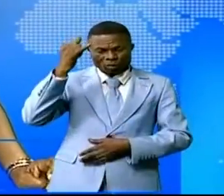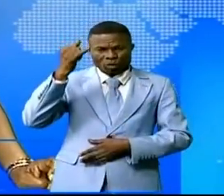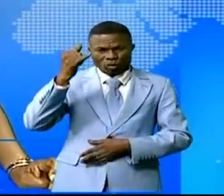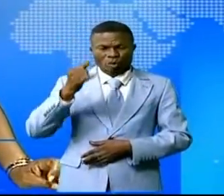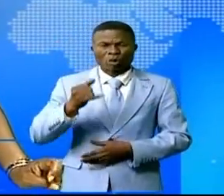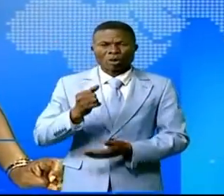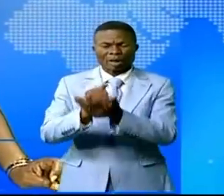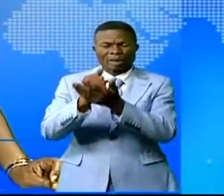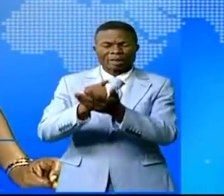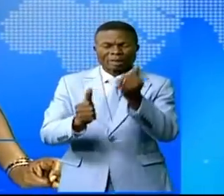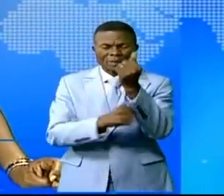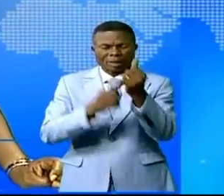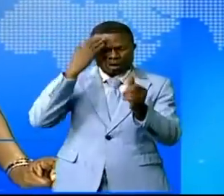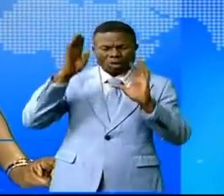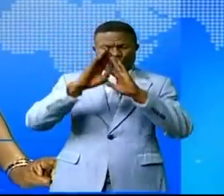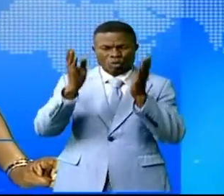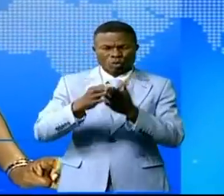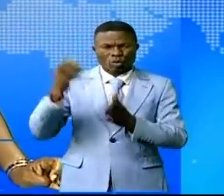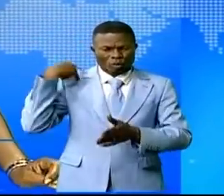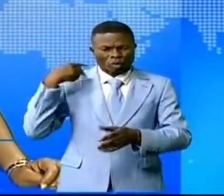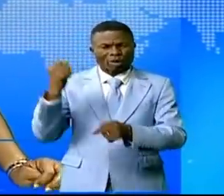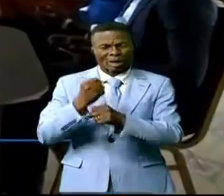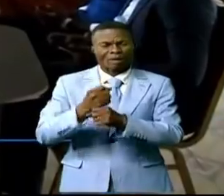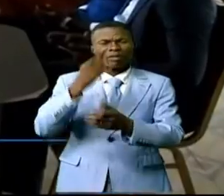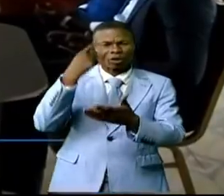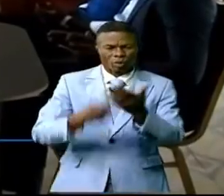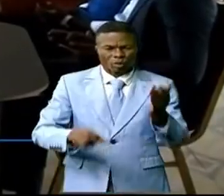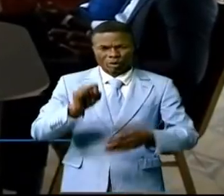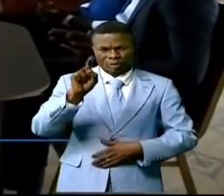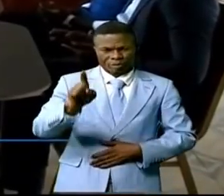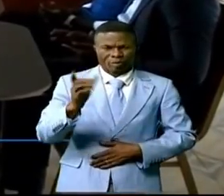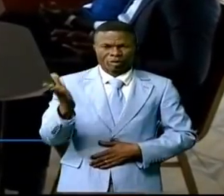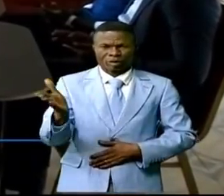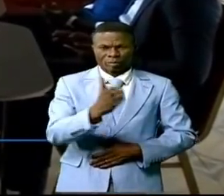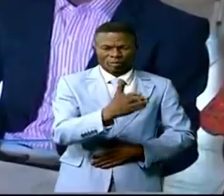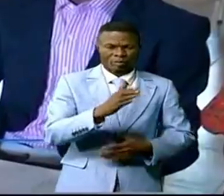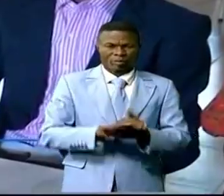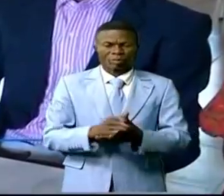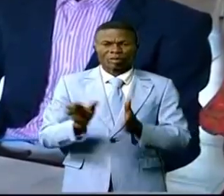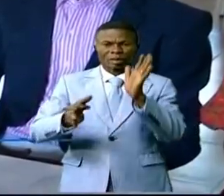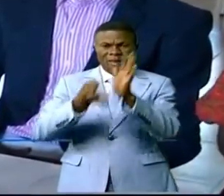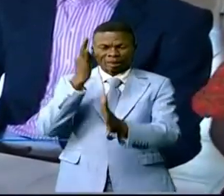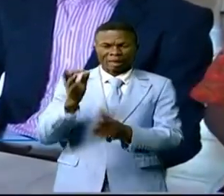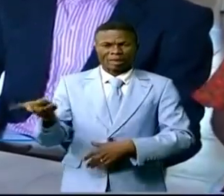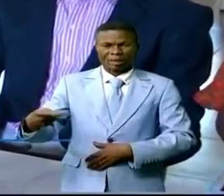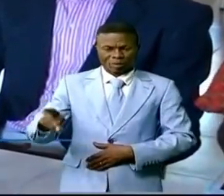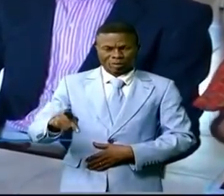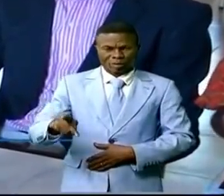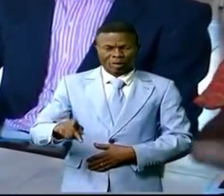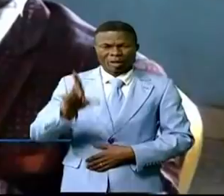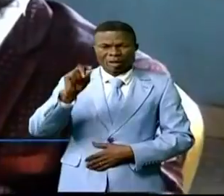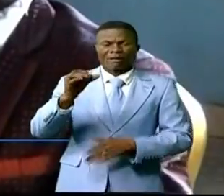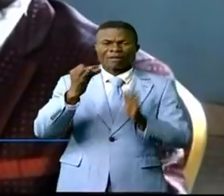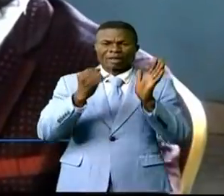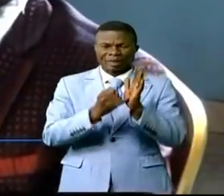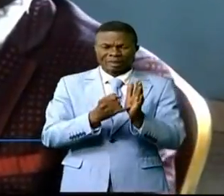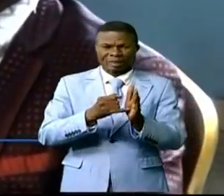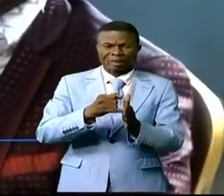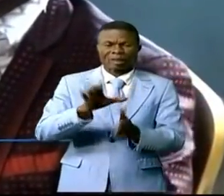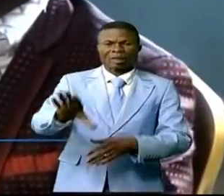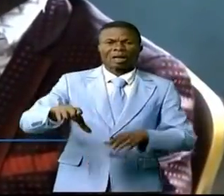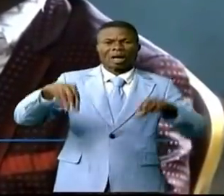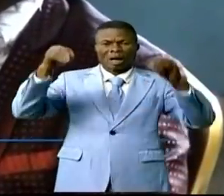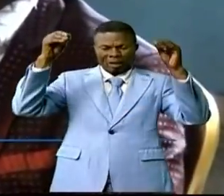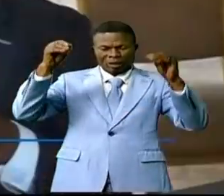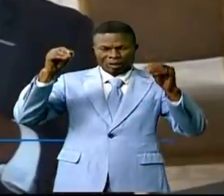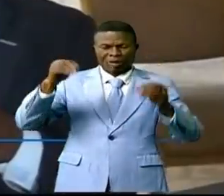la conscience des députés de leur province. Près de 13 provinces sur 26 seront admises aux élections des